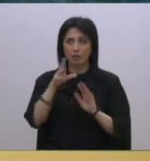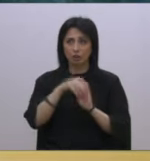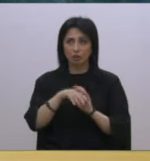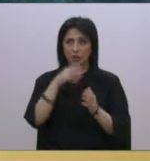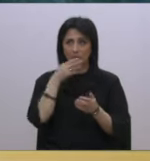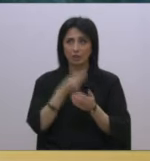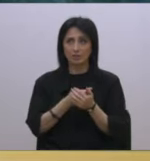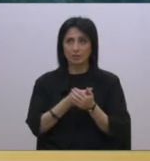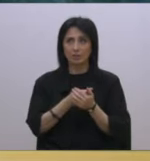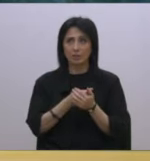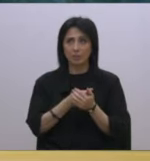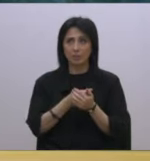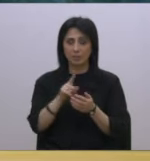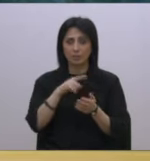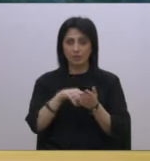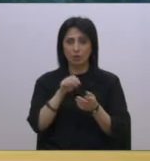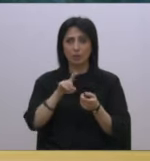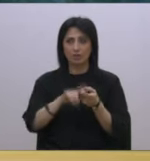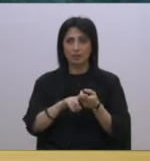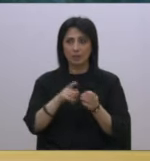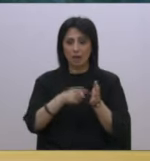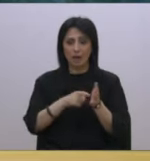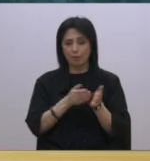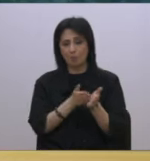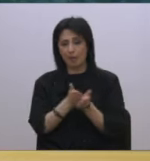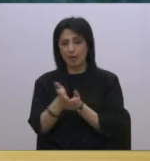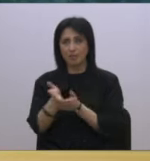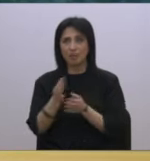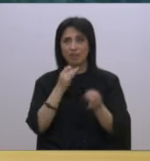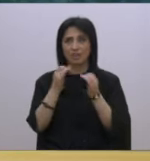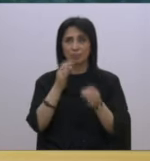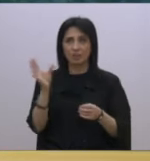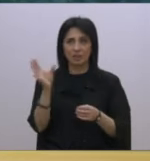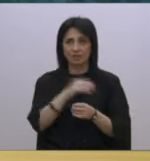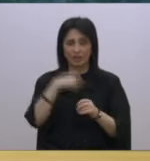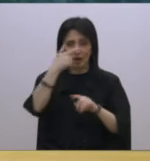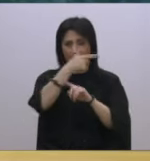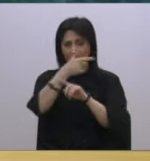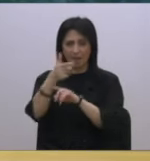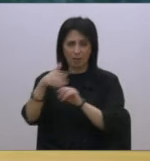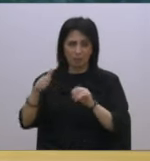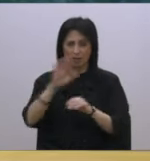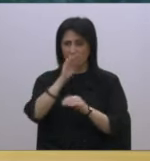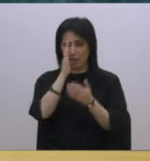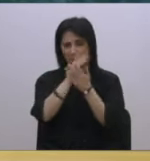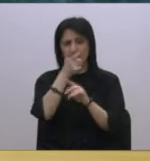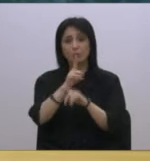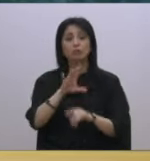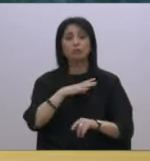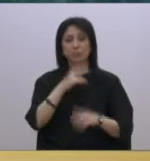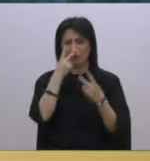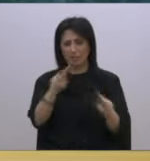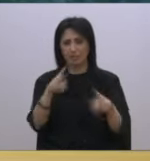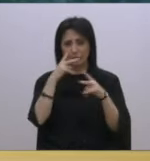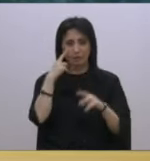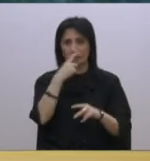ставис амсагита накавшилебит гаму дзие спарглепши. Эса образ. Хвела пери гадаге булияли. Хвелам нахет пида приятельши рам мухта.